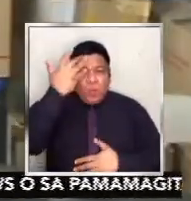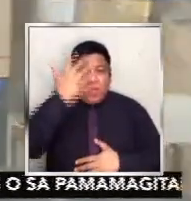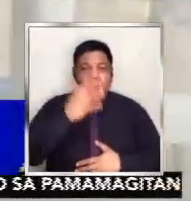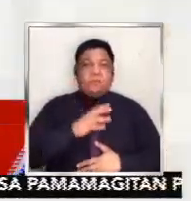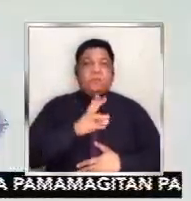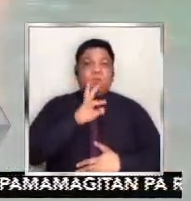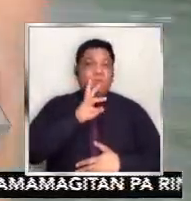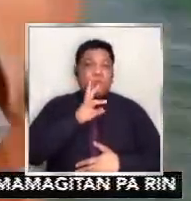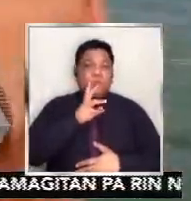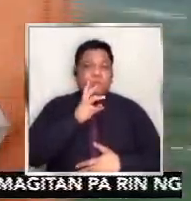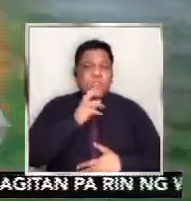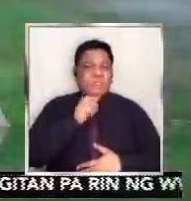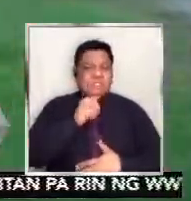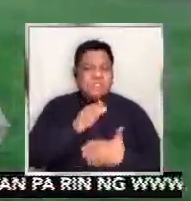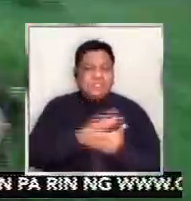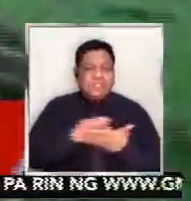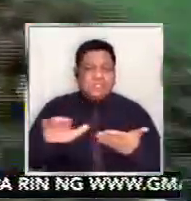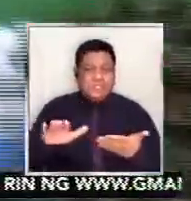masyadong malinis.